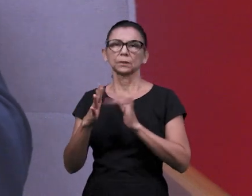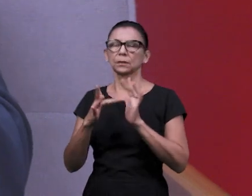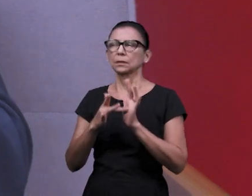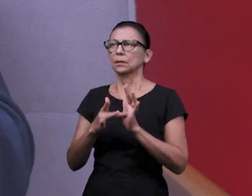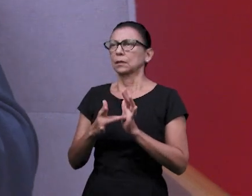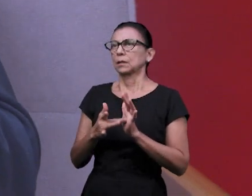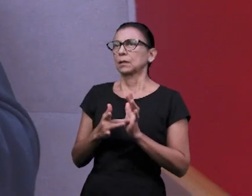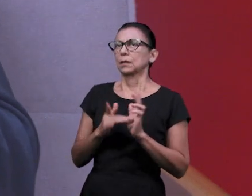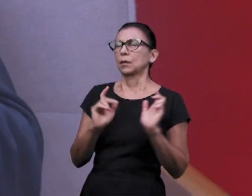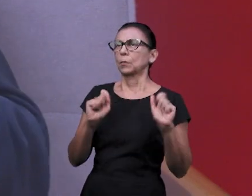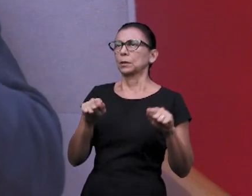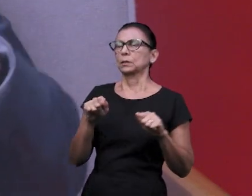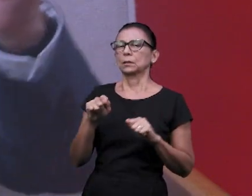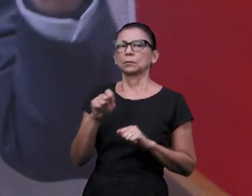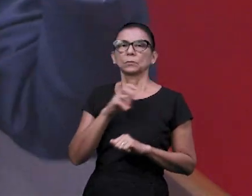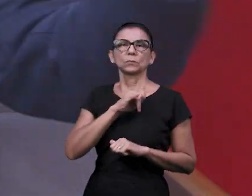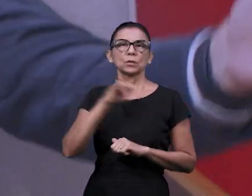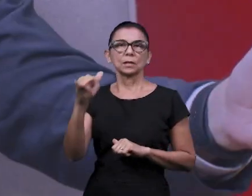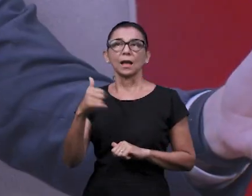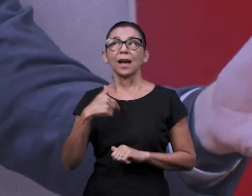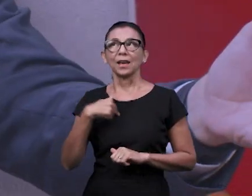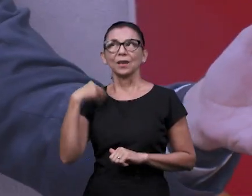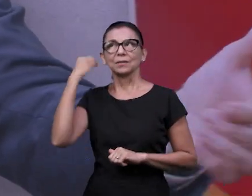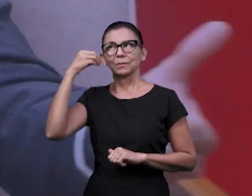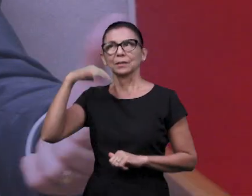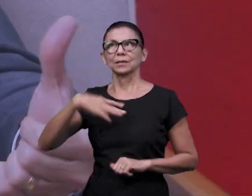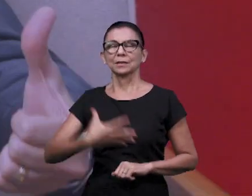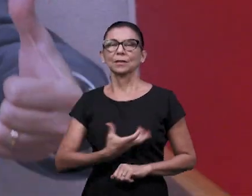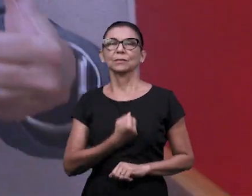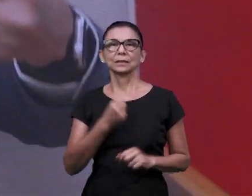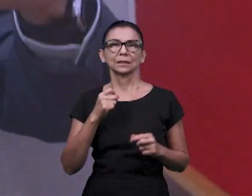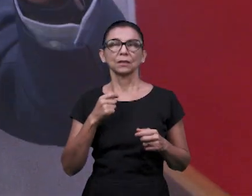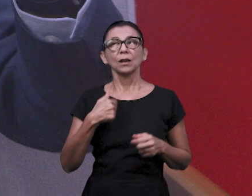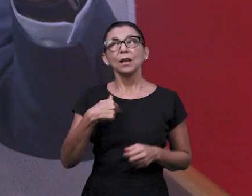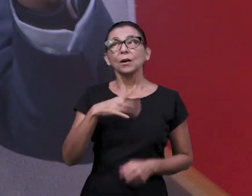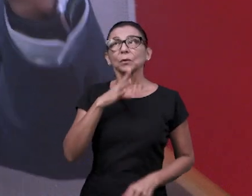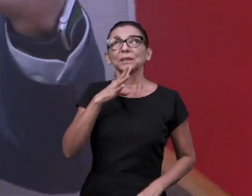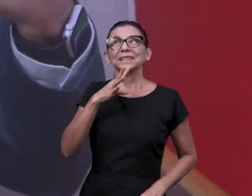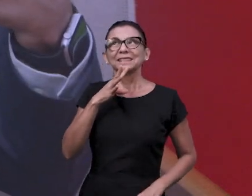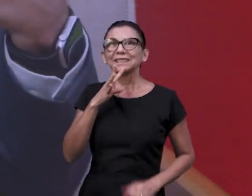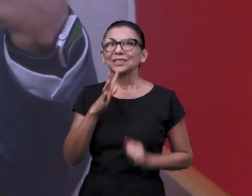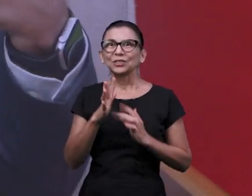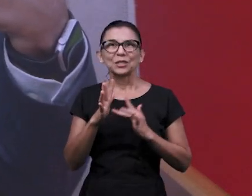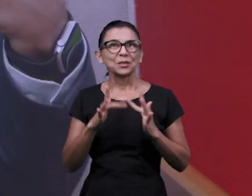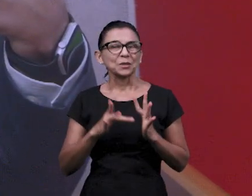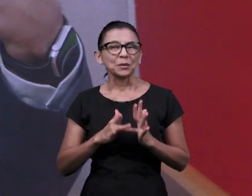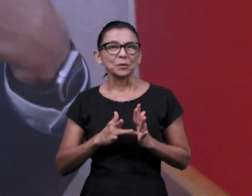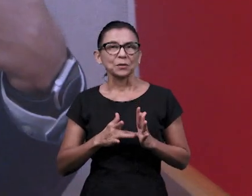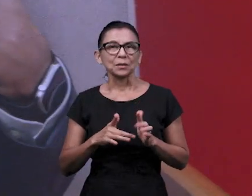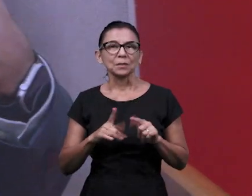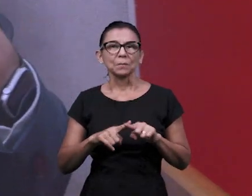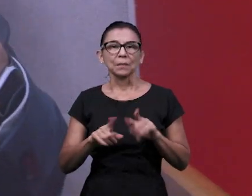dire, j'ai eu une expérience de salut, j'ai connu le Seigneur, mais avant,